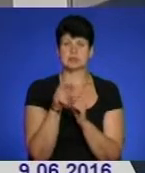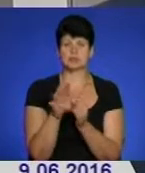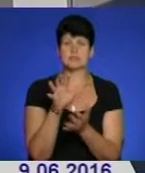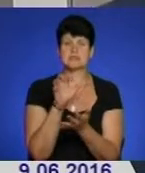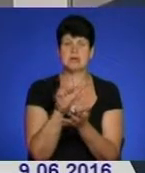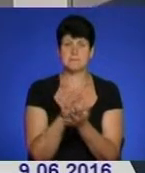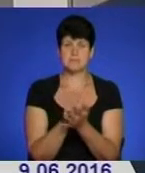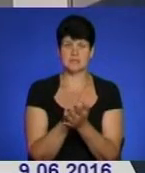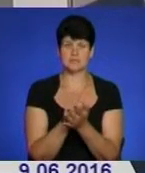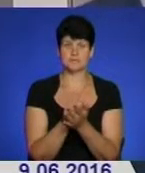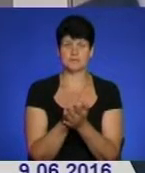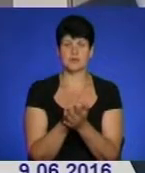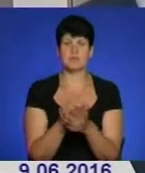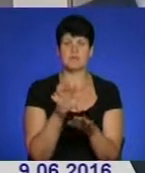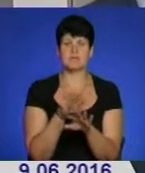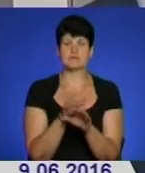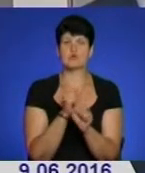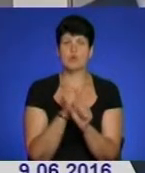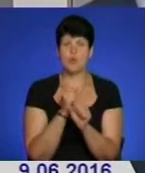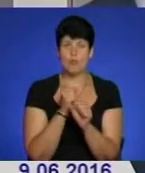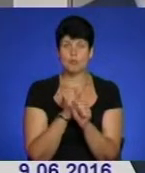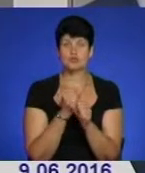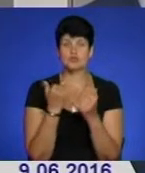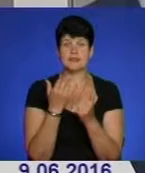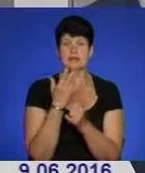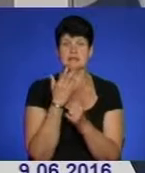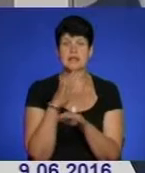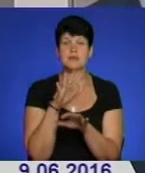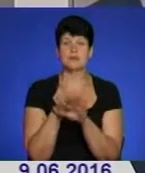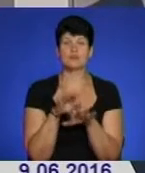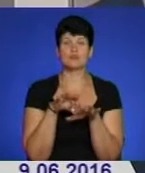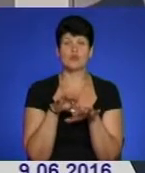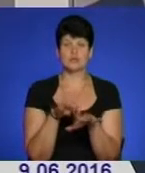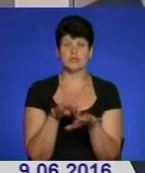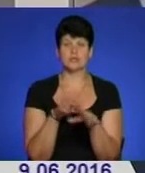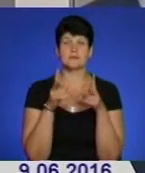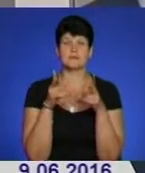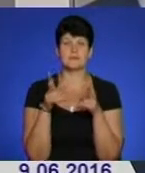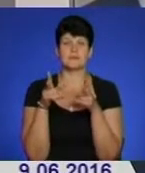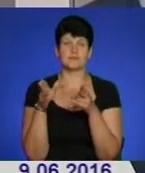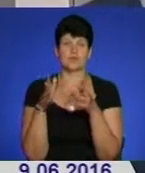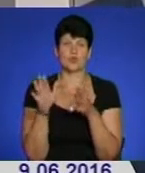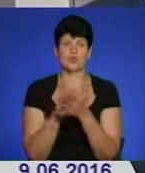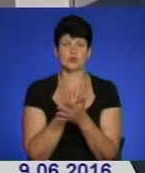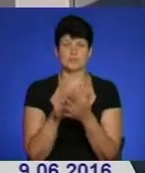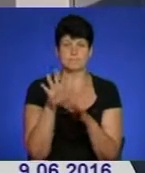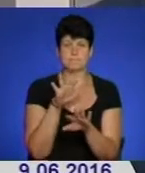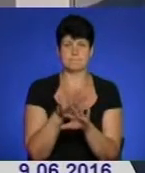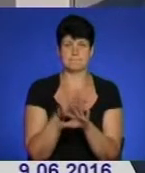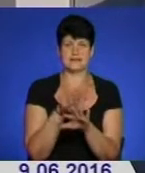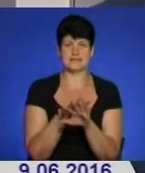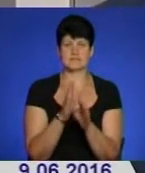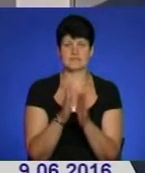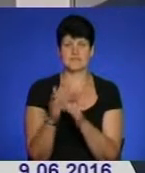займатися довгостроковою банківською роботою. І на сьогодні Національний банк проводить так звану роботу по очищенню банківської системи. Ті банки,